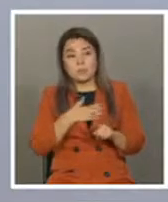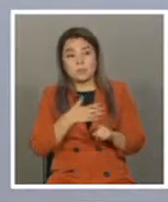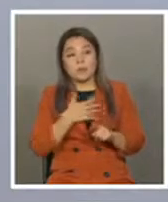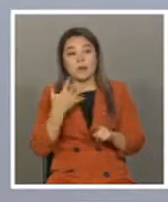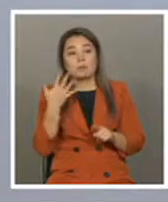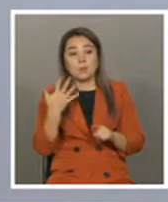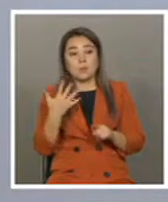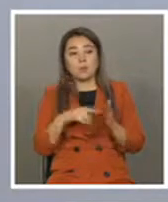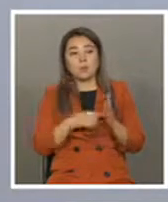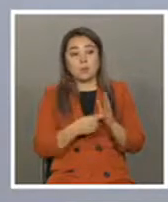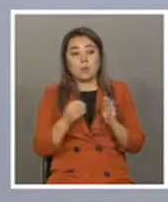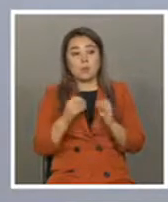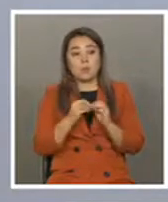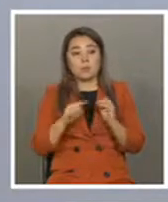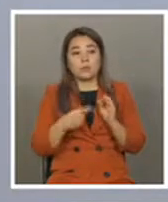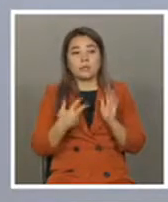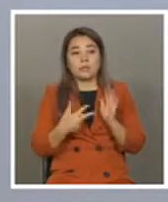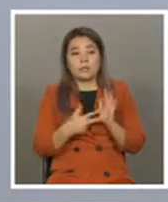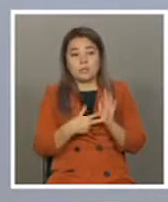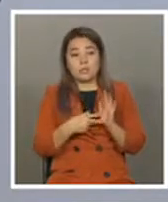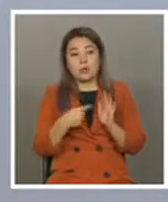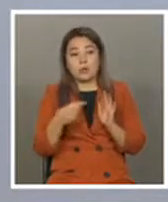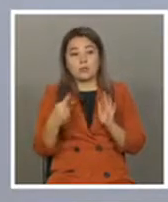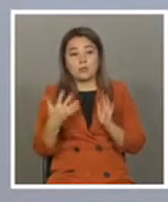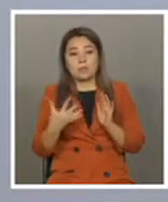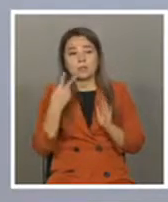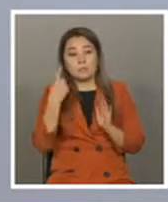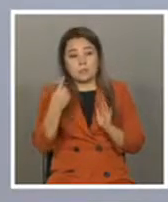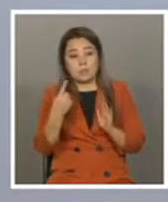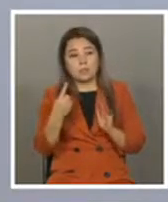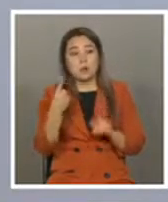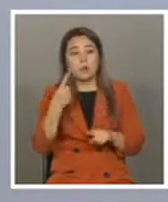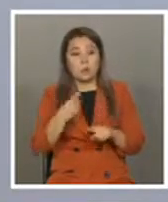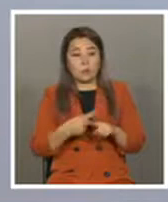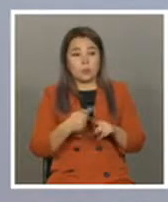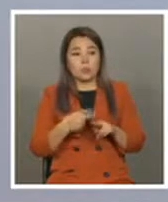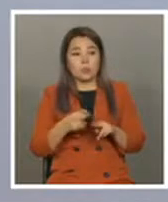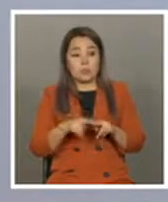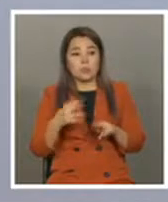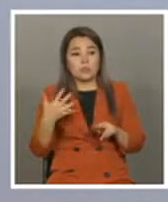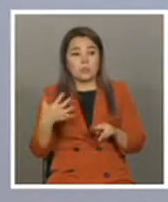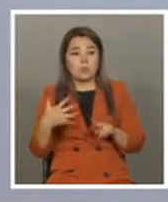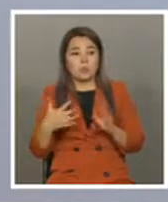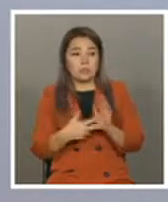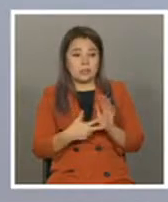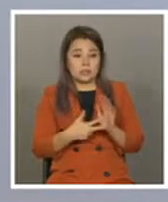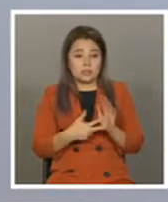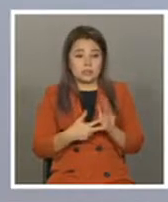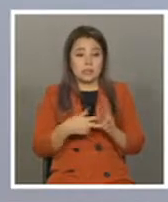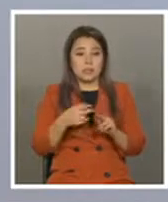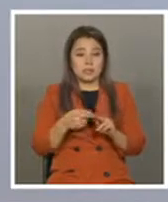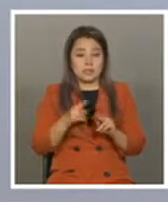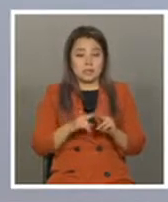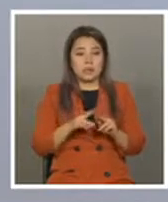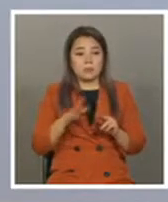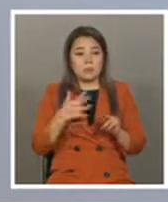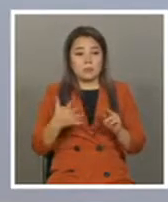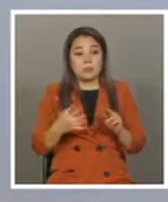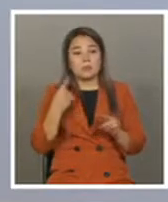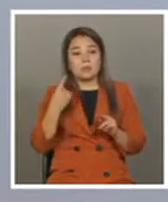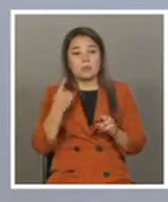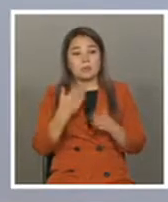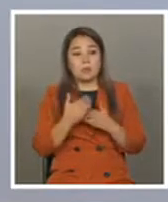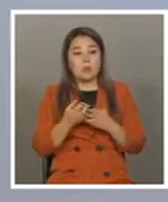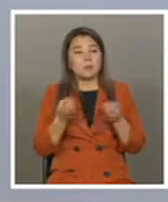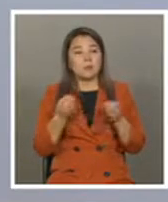көбейту 10.18, азайту 5-тен 1, және осыған біз 58-ді қосуымыз керек. Бұл жерде 5-тен 1 жай бөлшекпен